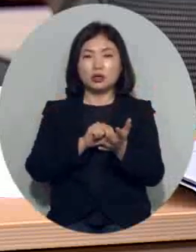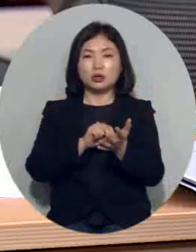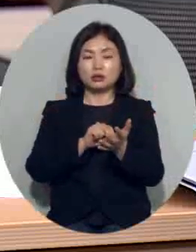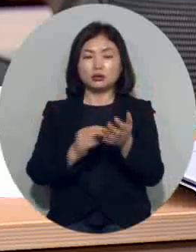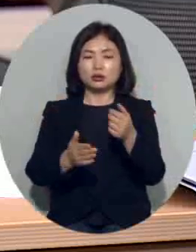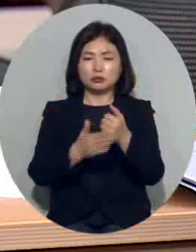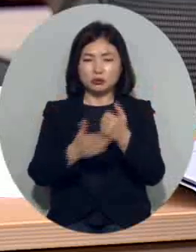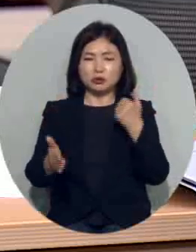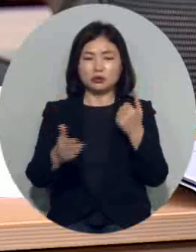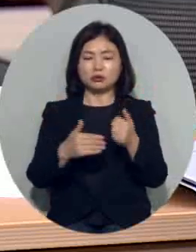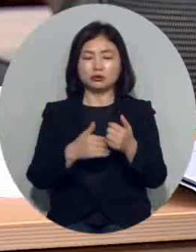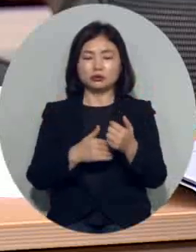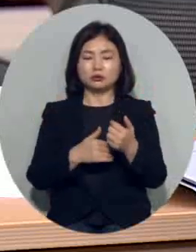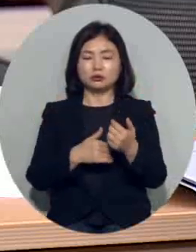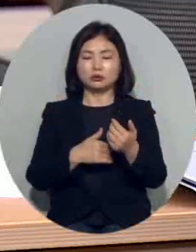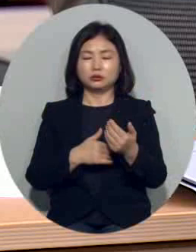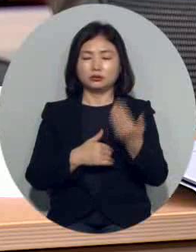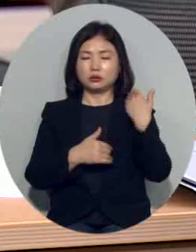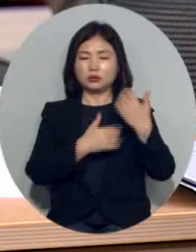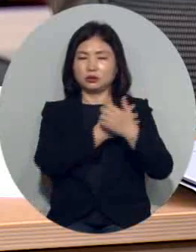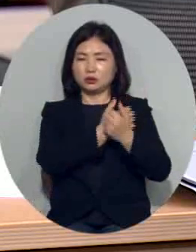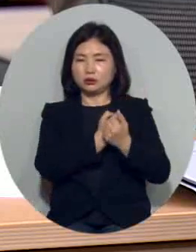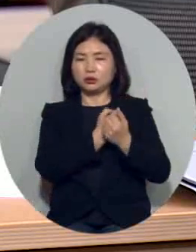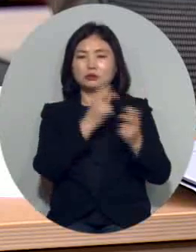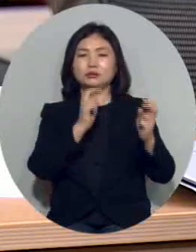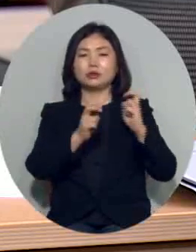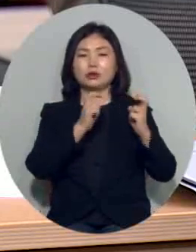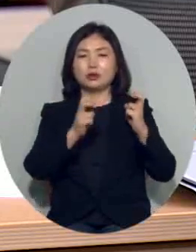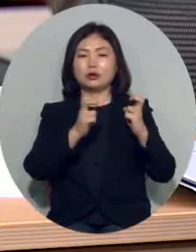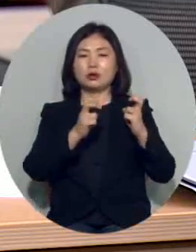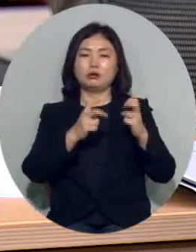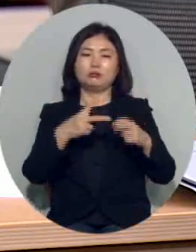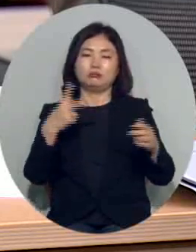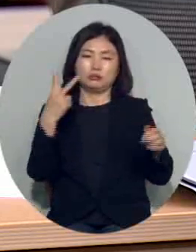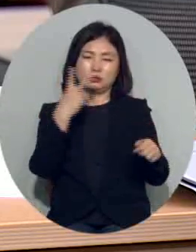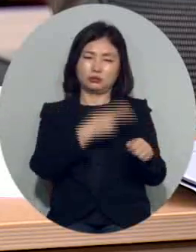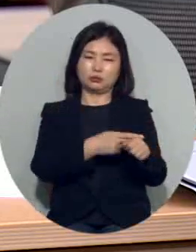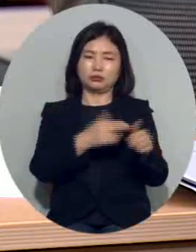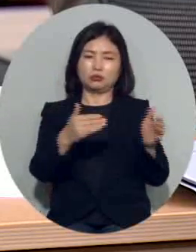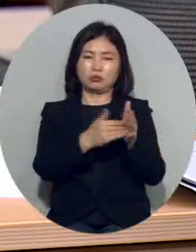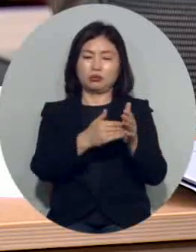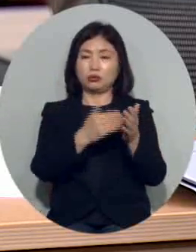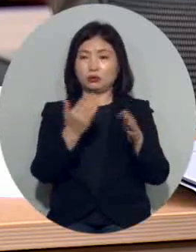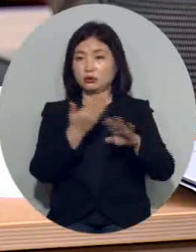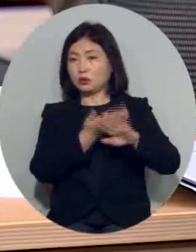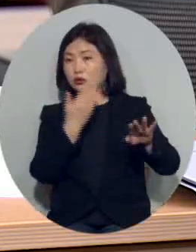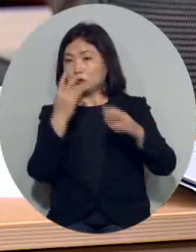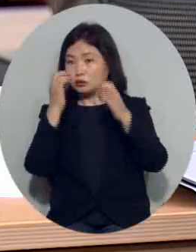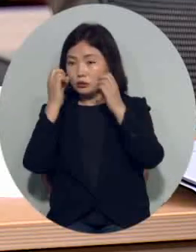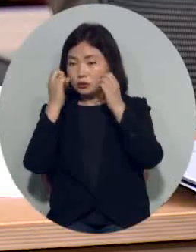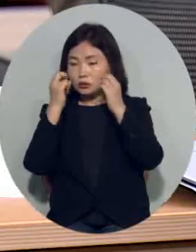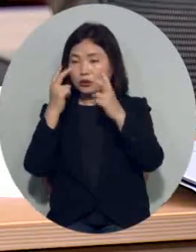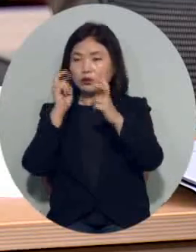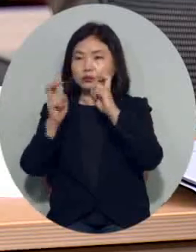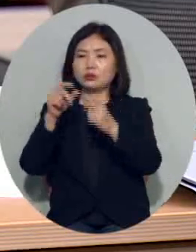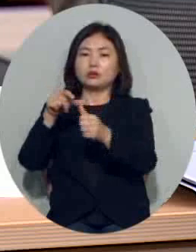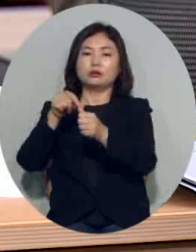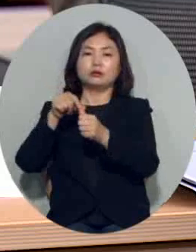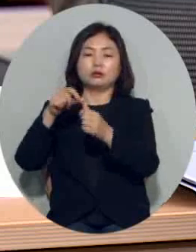문제 때문에 그동안에 해오던 업체와 단절하고 이제 새로운 업체를